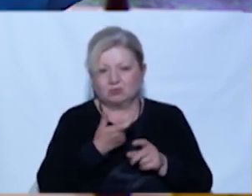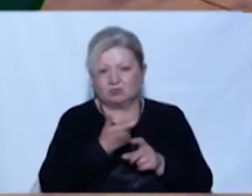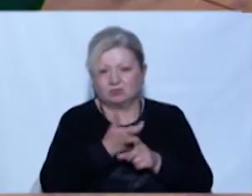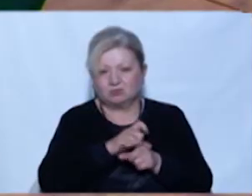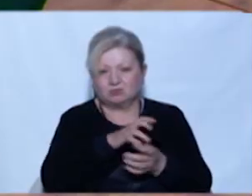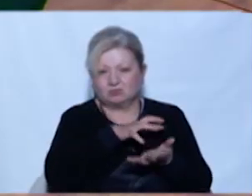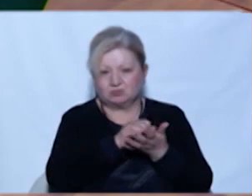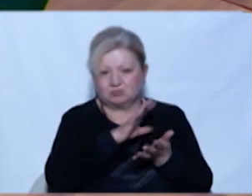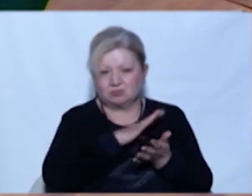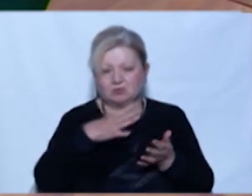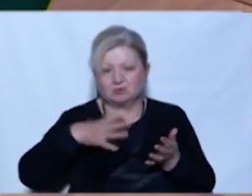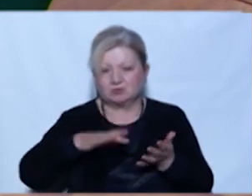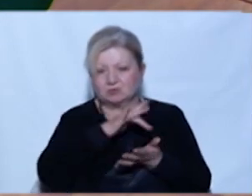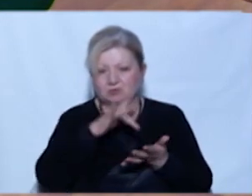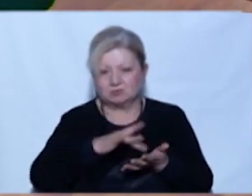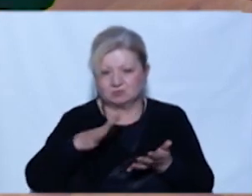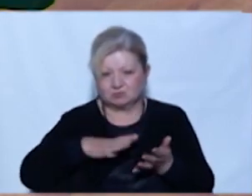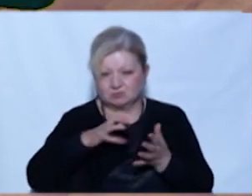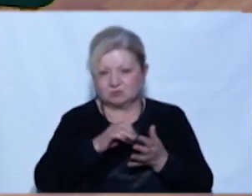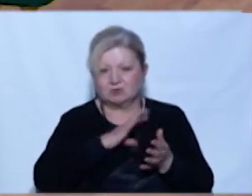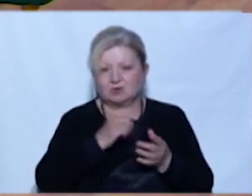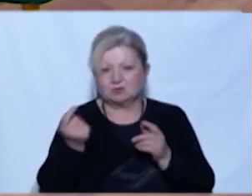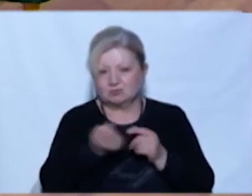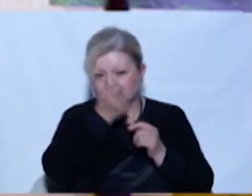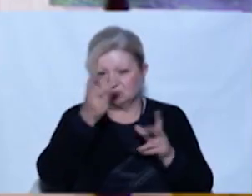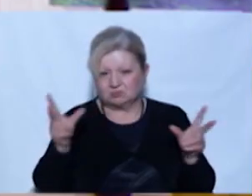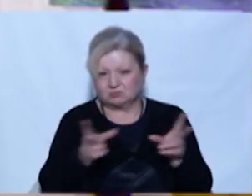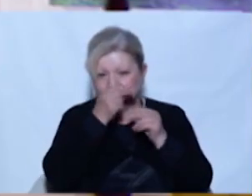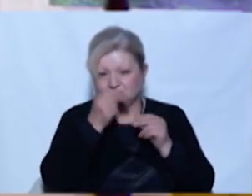რა დაემართა და ერეკლეს კინაღამ შეიწირა ამ ბრძოლამ.